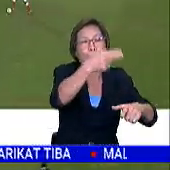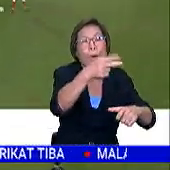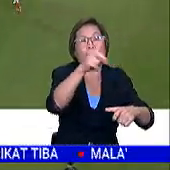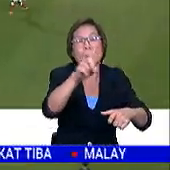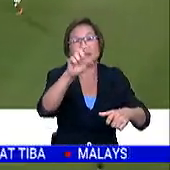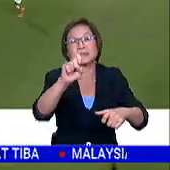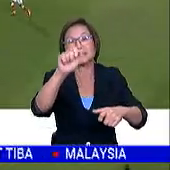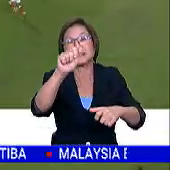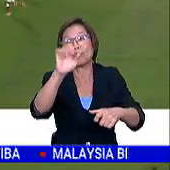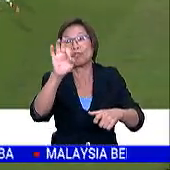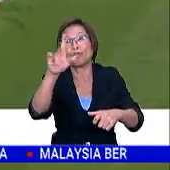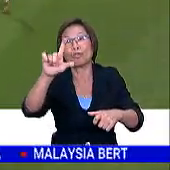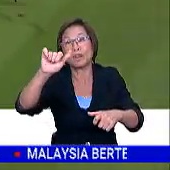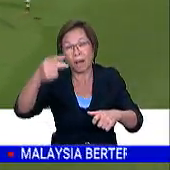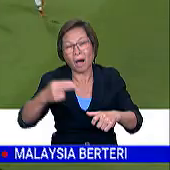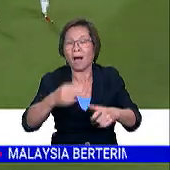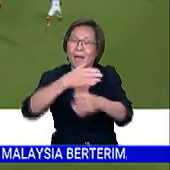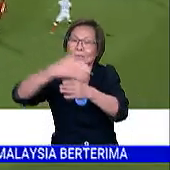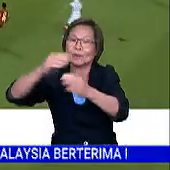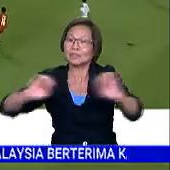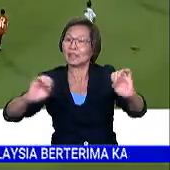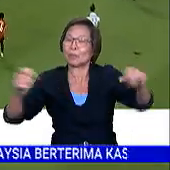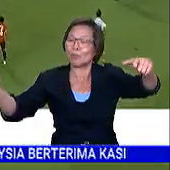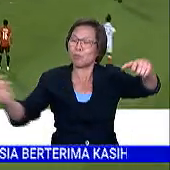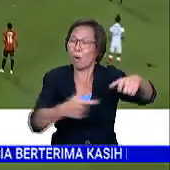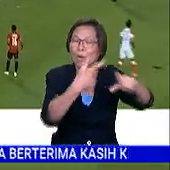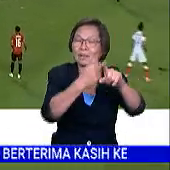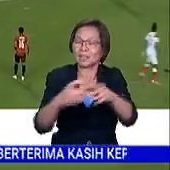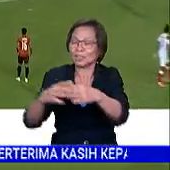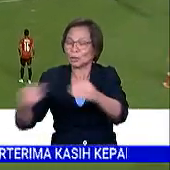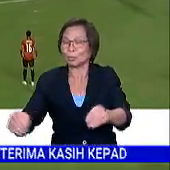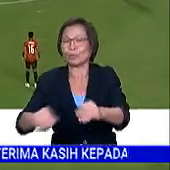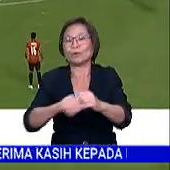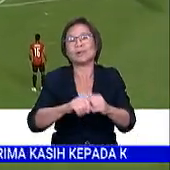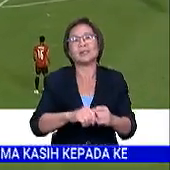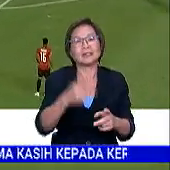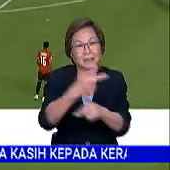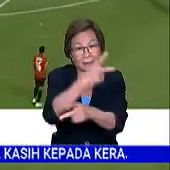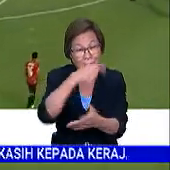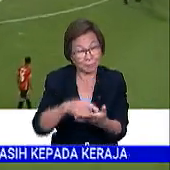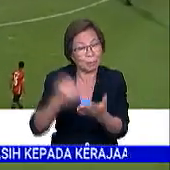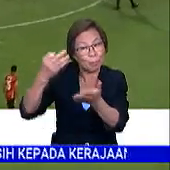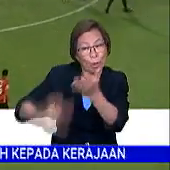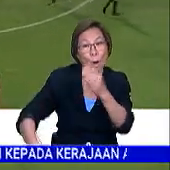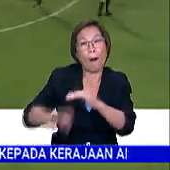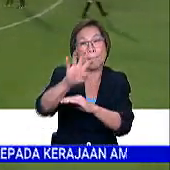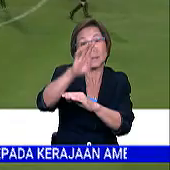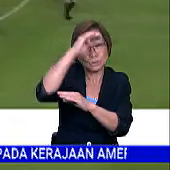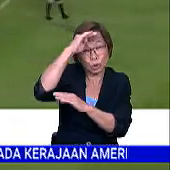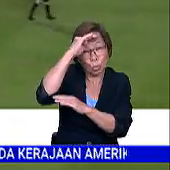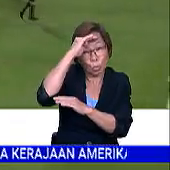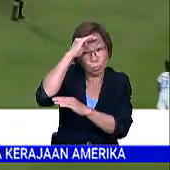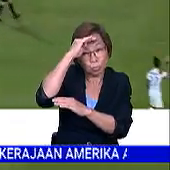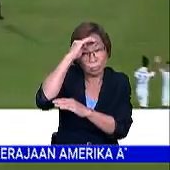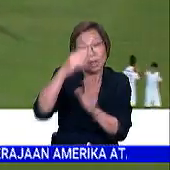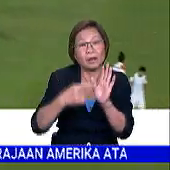Ramadan Saifullah sekaligus mengakhiri rekod tanpa bolos kelab dari Jepun itu dalam kempen kali ini. Kekalahan keempat JDT dalam kempen